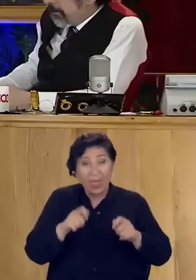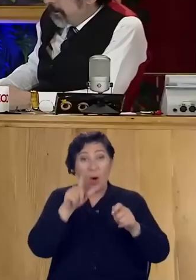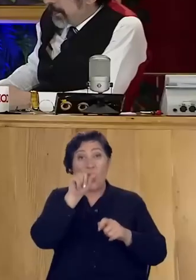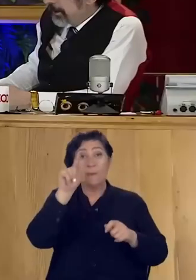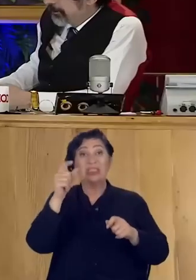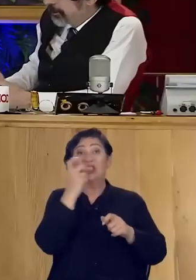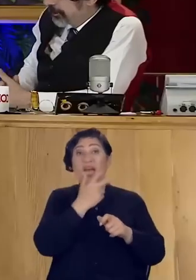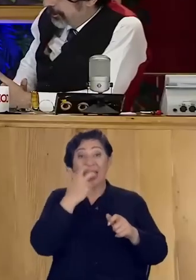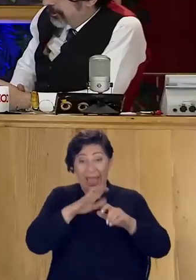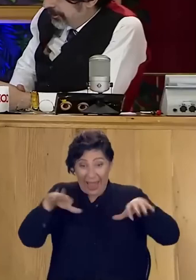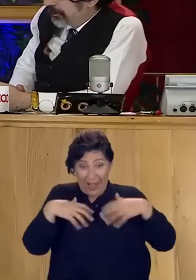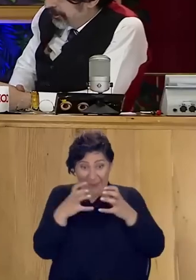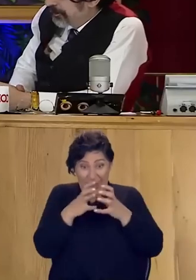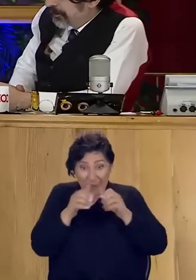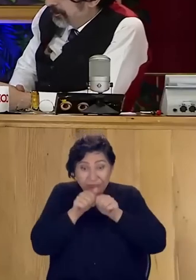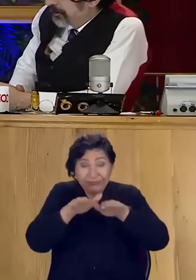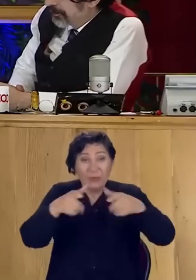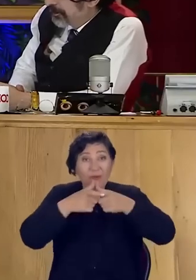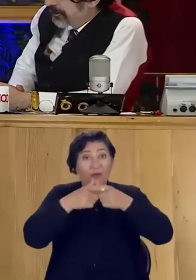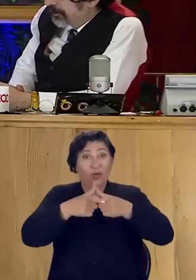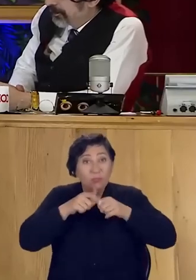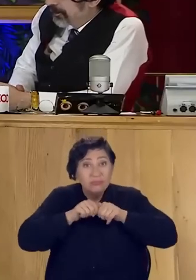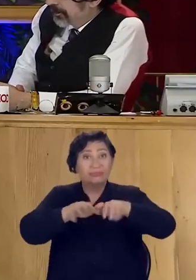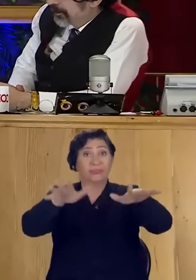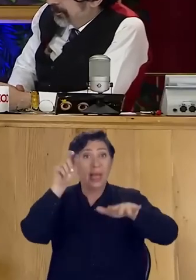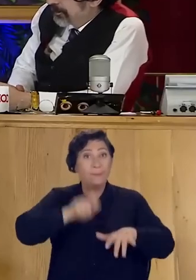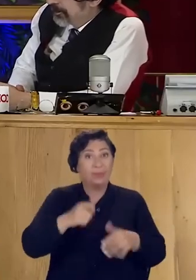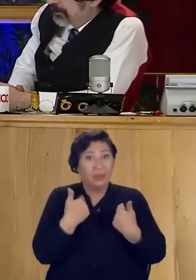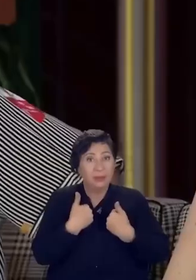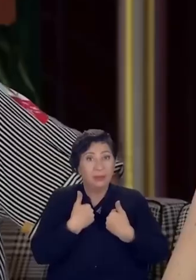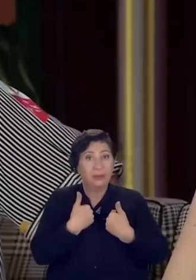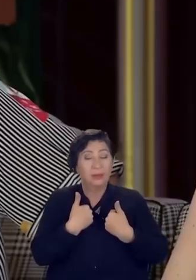11 şarkıyı hep birlikte yayınladık bir full albüm olarak falan filan.